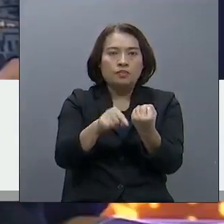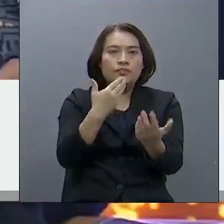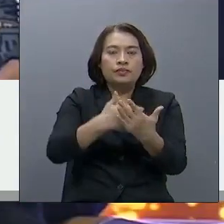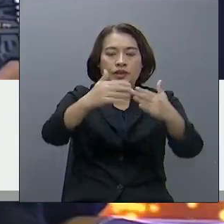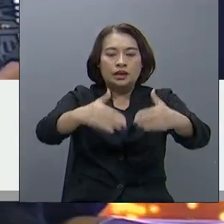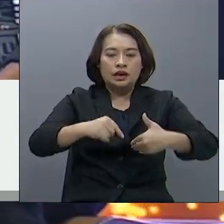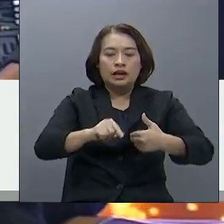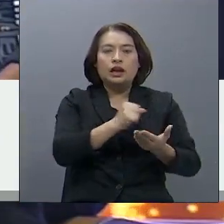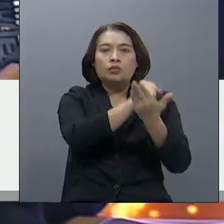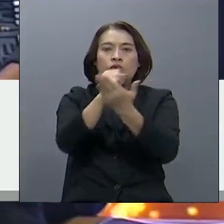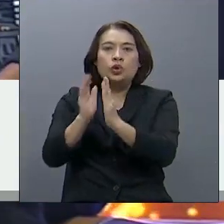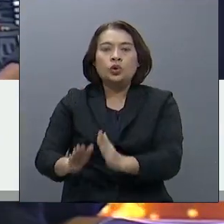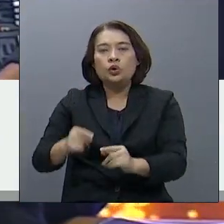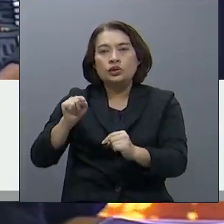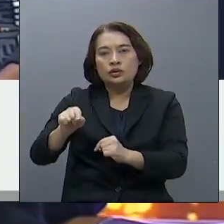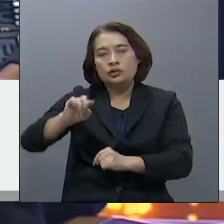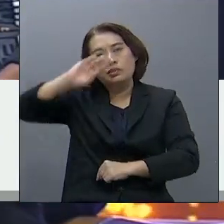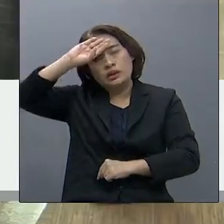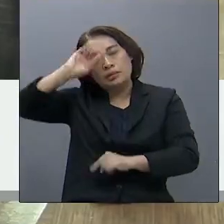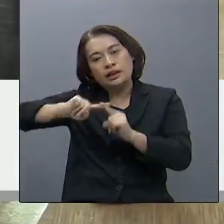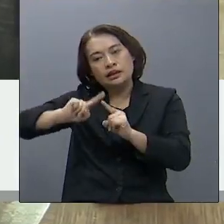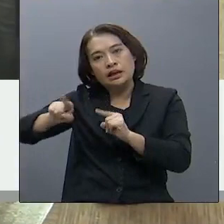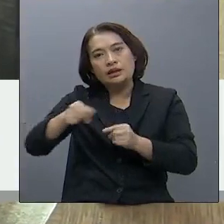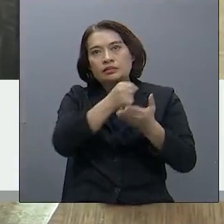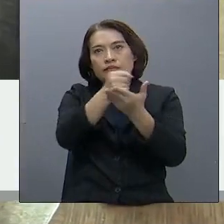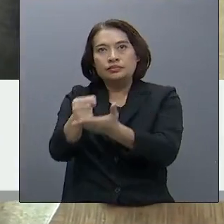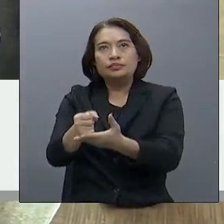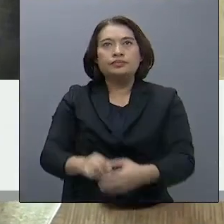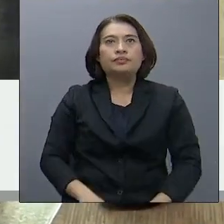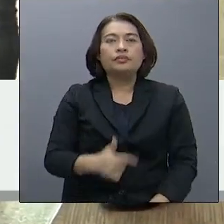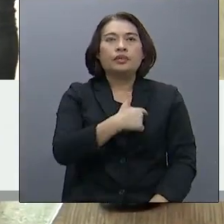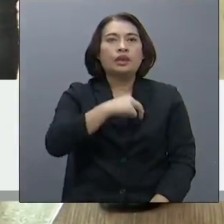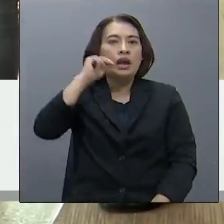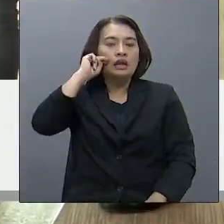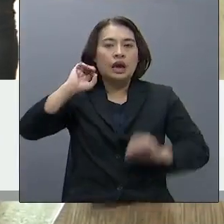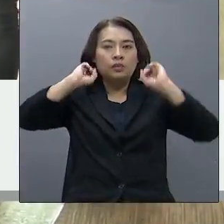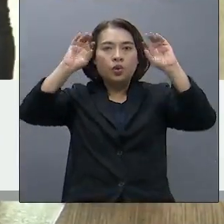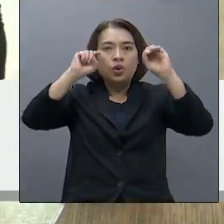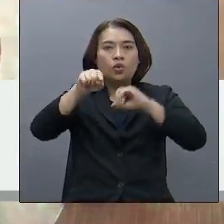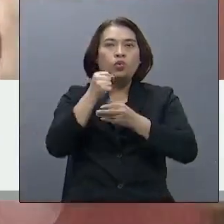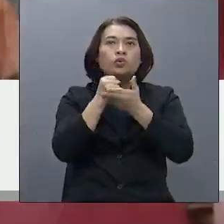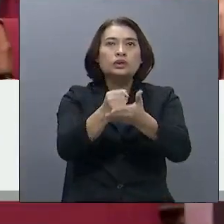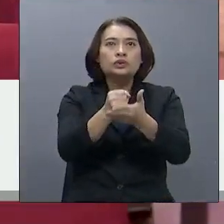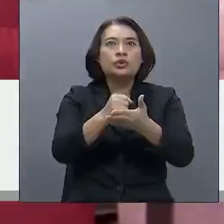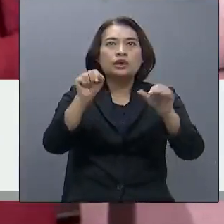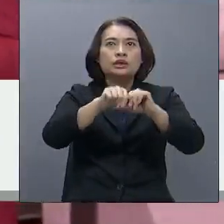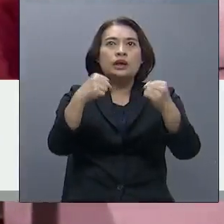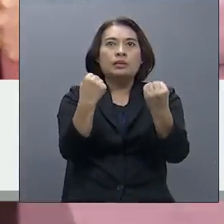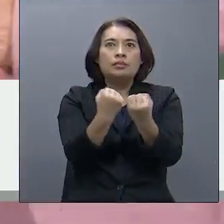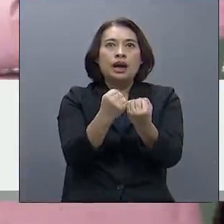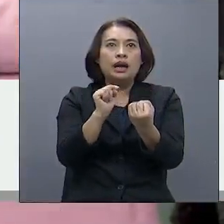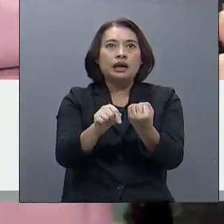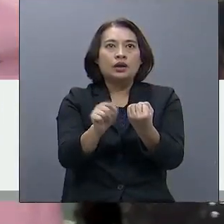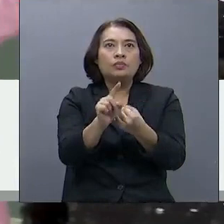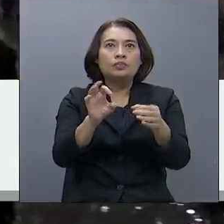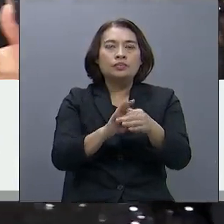ยศิลปินที่เจ็บไข้ได้ป่วยเป็นน้ำใจของครูเพลงที่ช่วยเหลือสมาคมที่มีหัวเรือใหญ่คือทศ